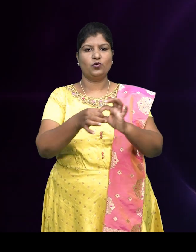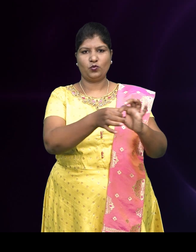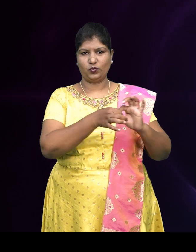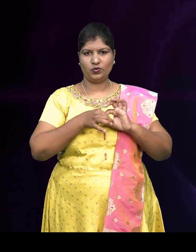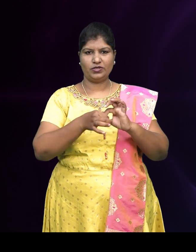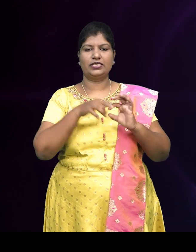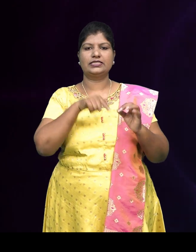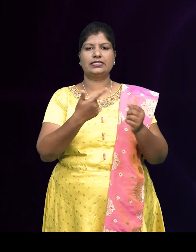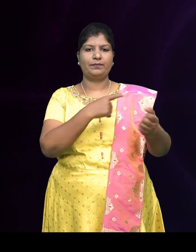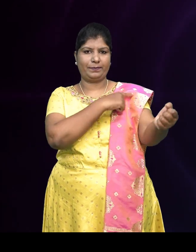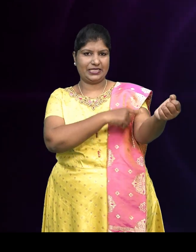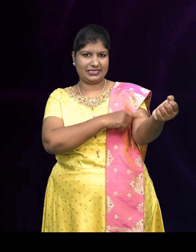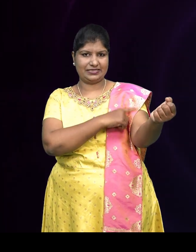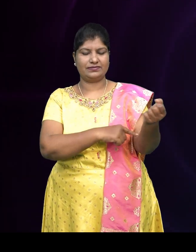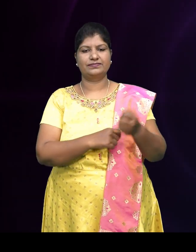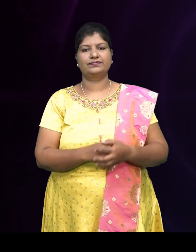स्नायूंचे समन्वय.